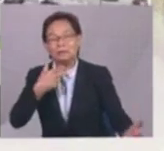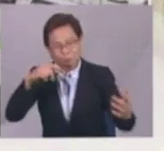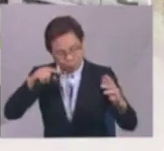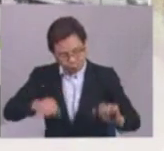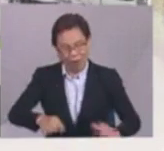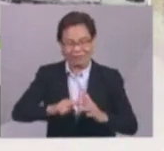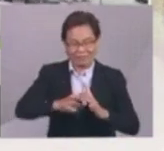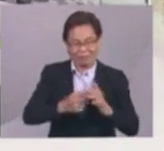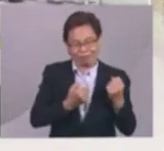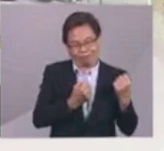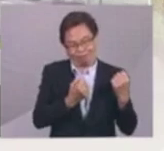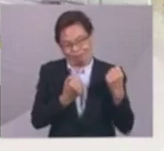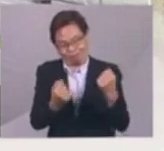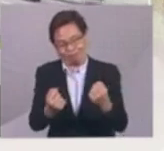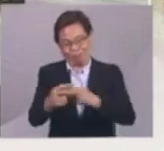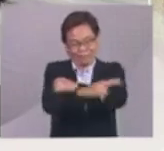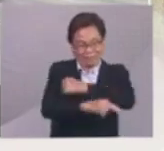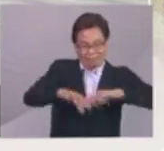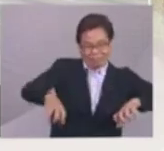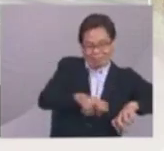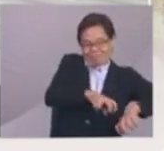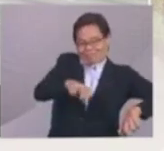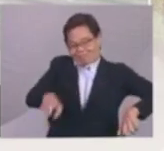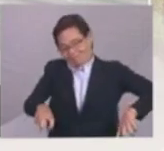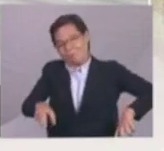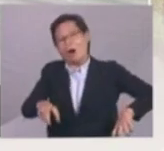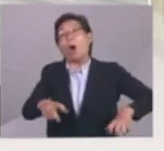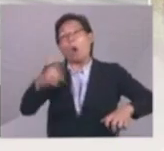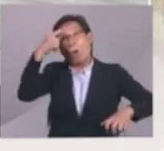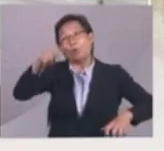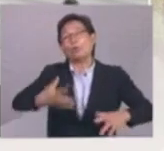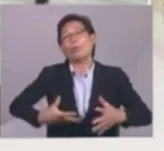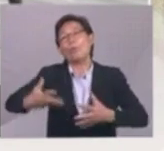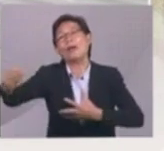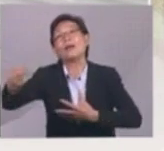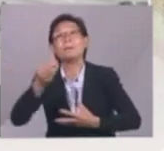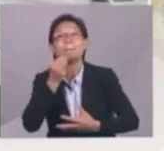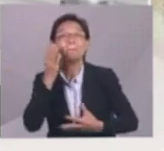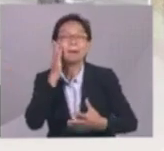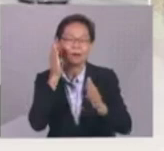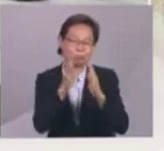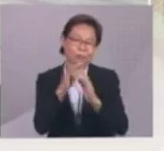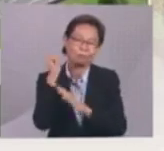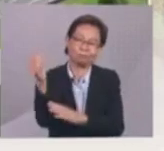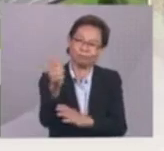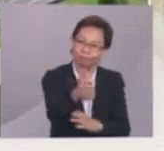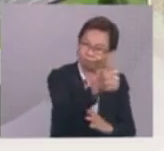perjalanan merentas negeri untuk kembali ke kediaman